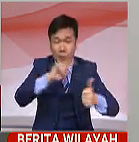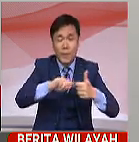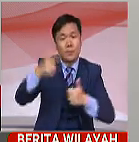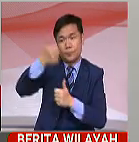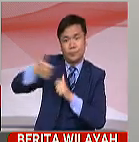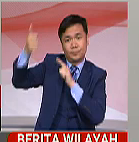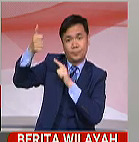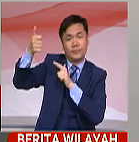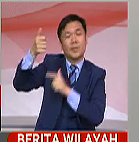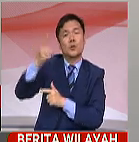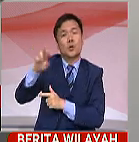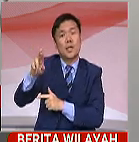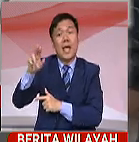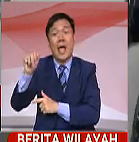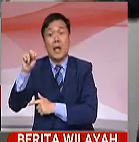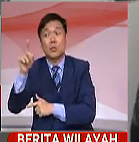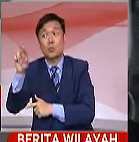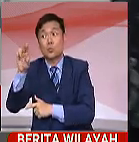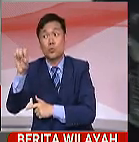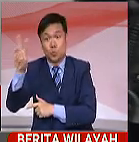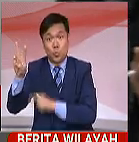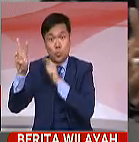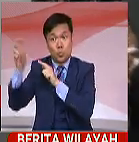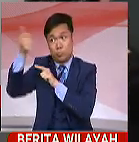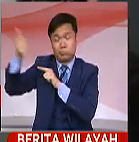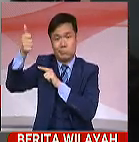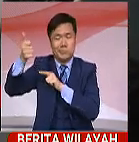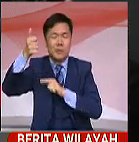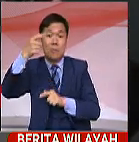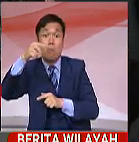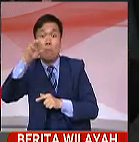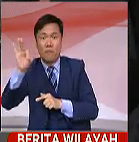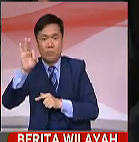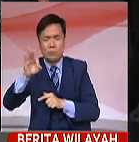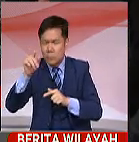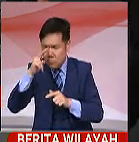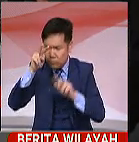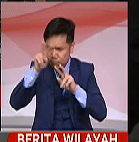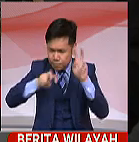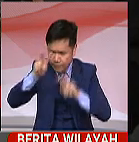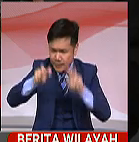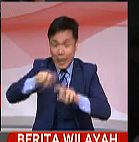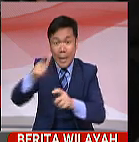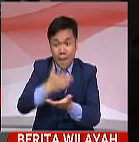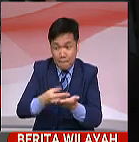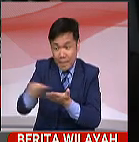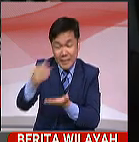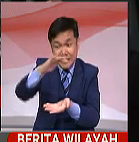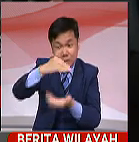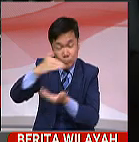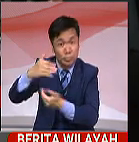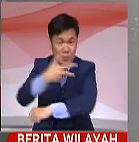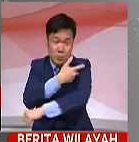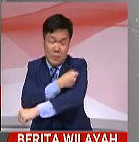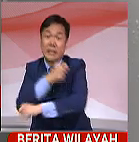Dr. Andrew Q. Dawi yang ditugaskan untuk membuat penelitian jenis vaksin yang dibeli oleh kerajaan negeri sekiranya